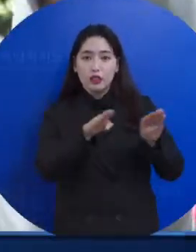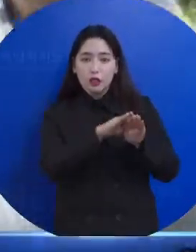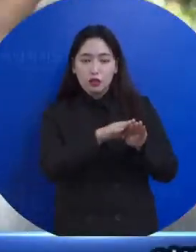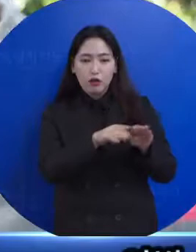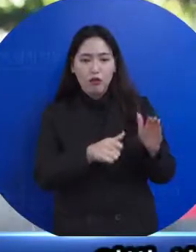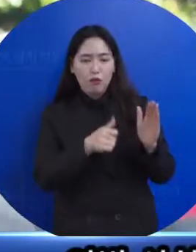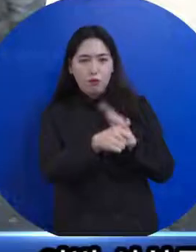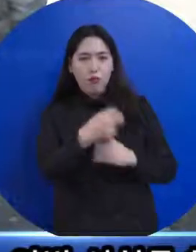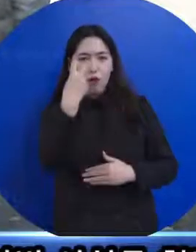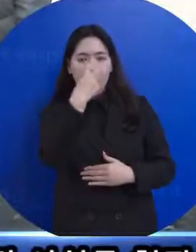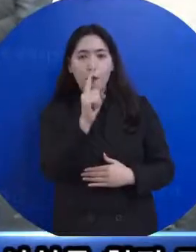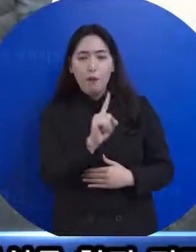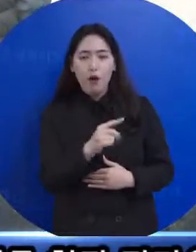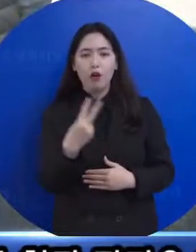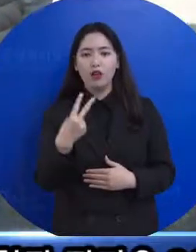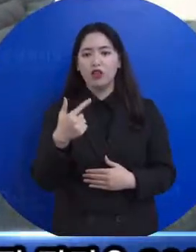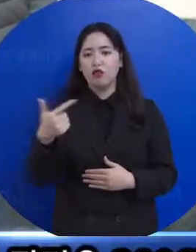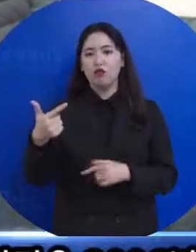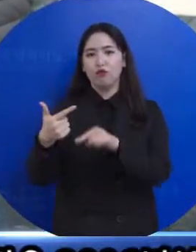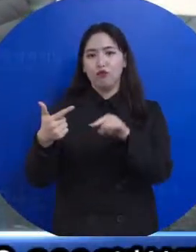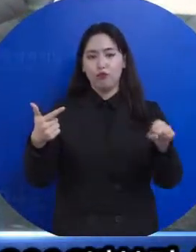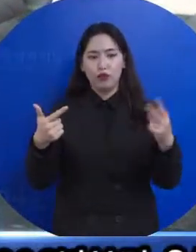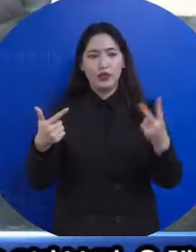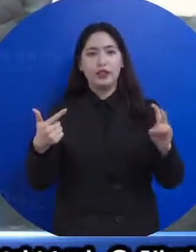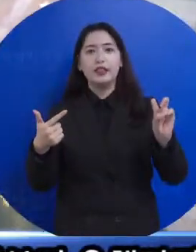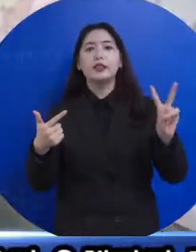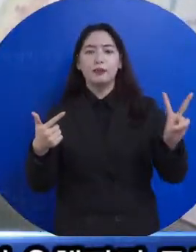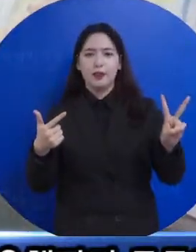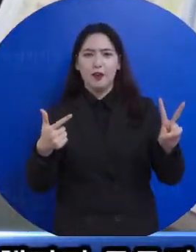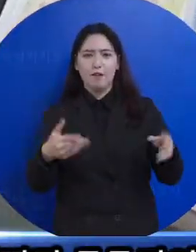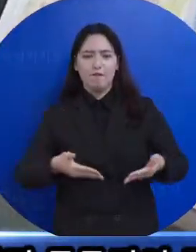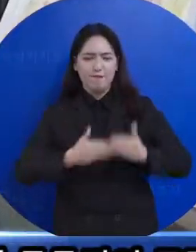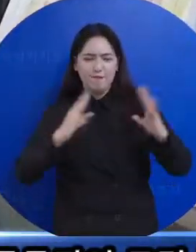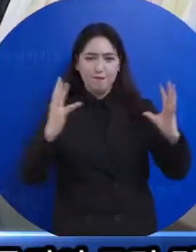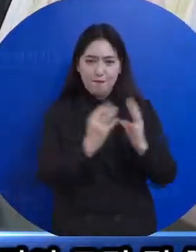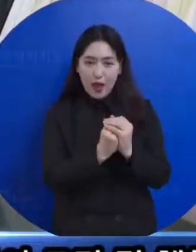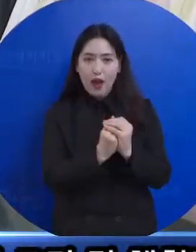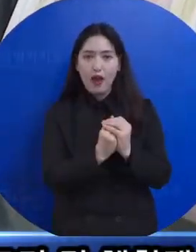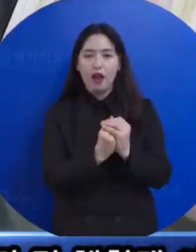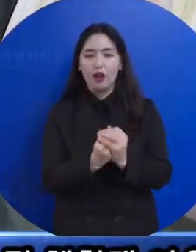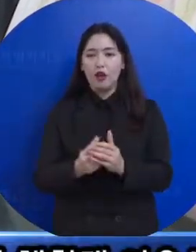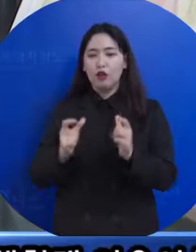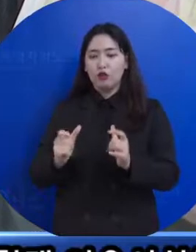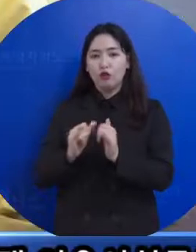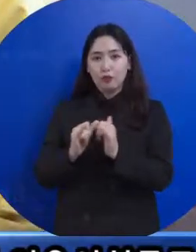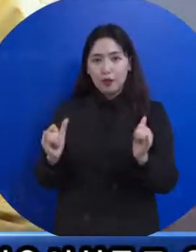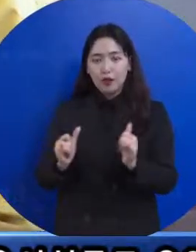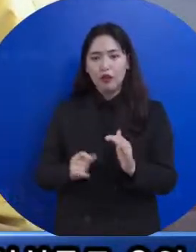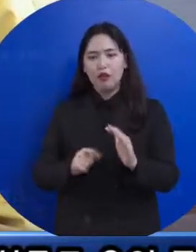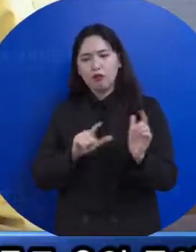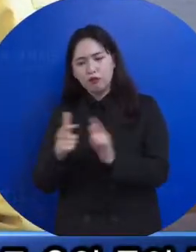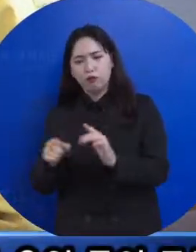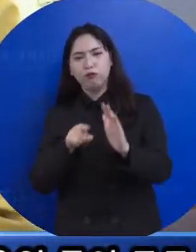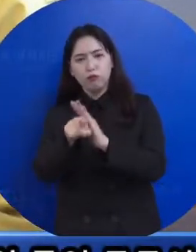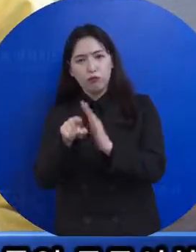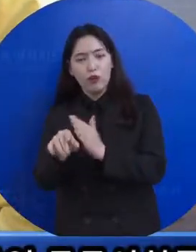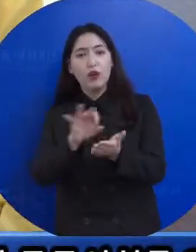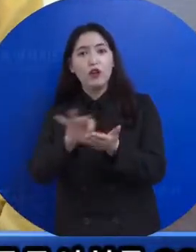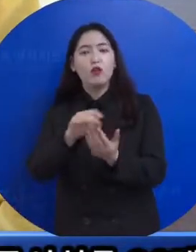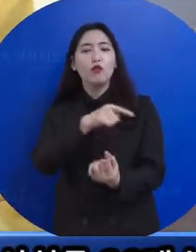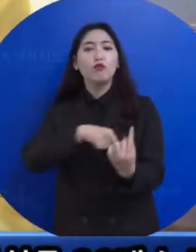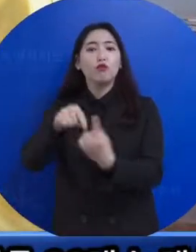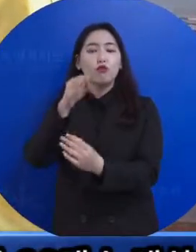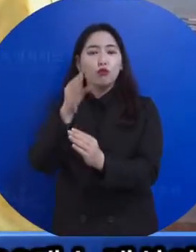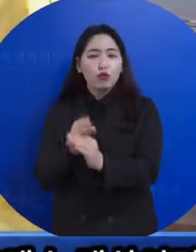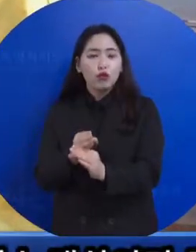이번 시설물 현장 점검은 2006년부터 올해까지 준공되어 주민 및 체험객 이용 시설물로